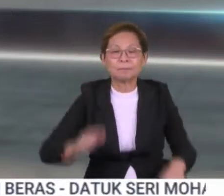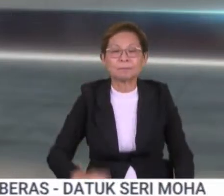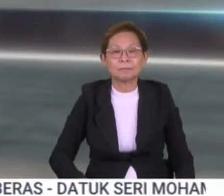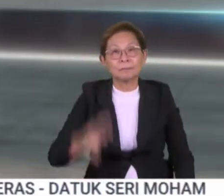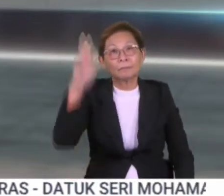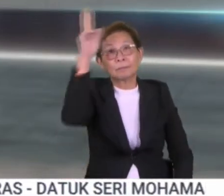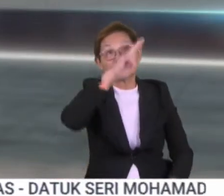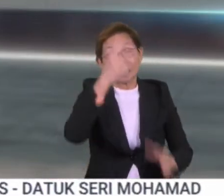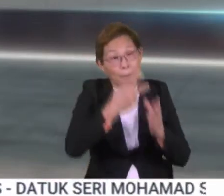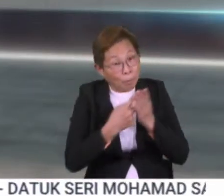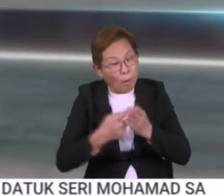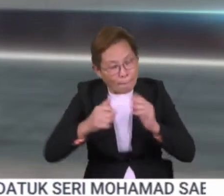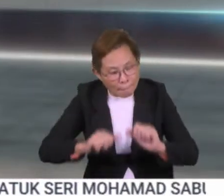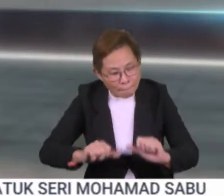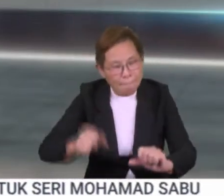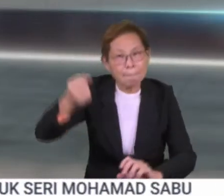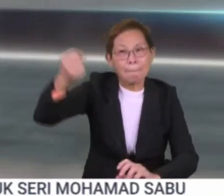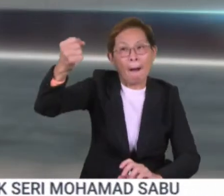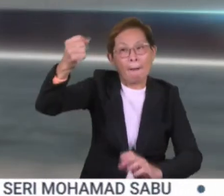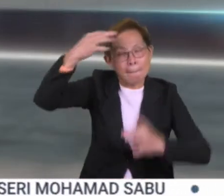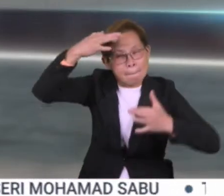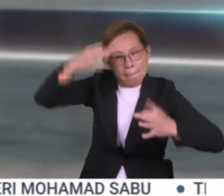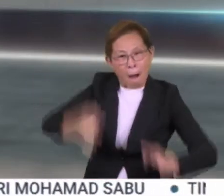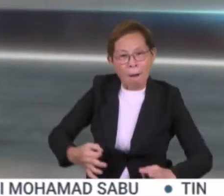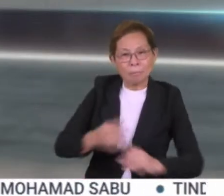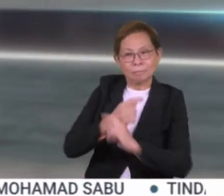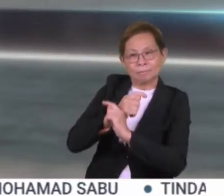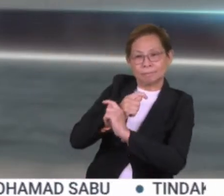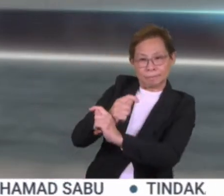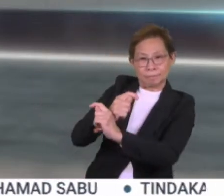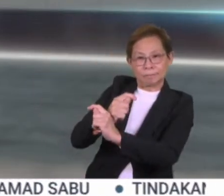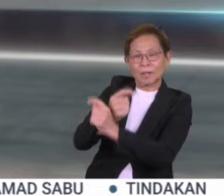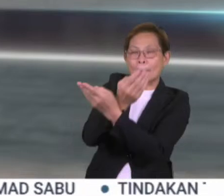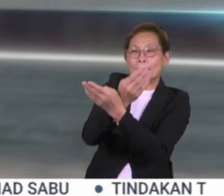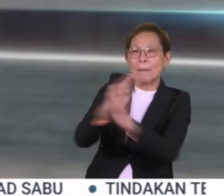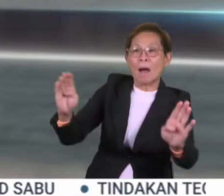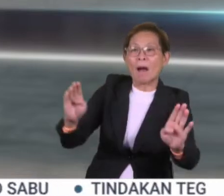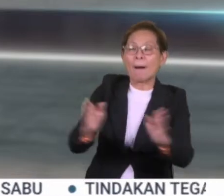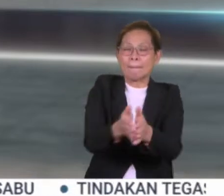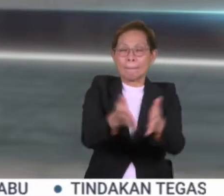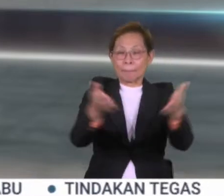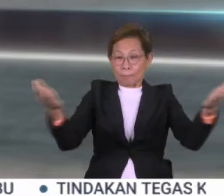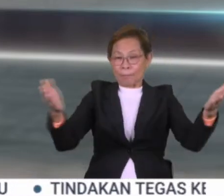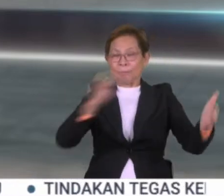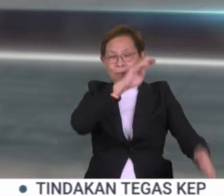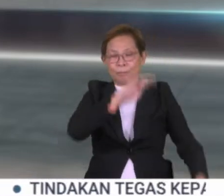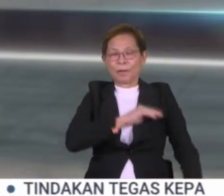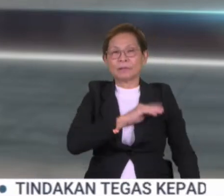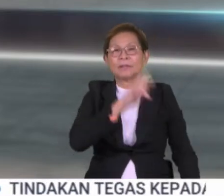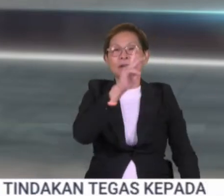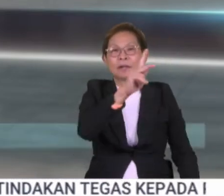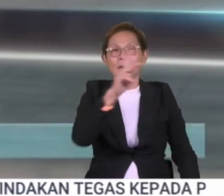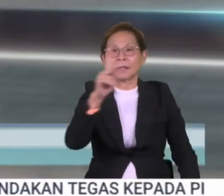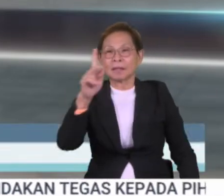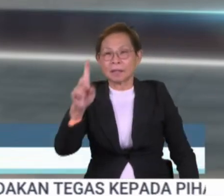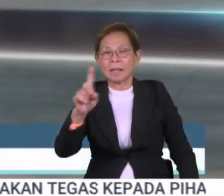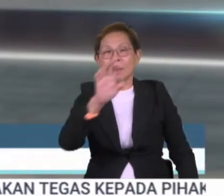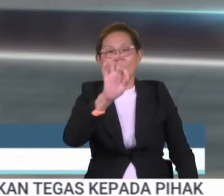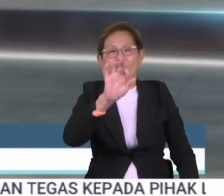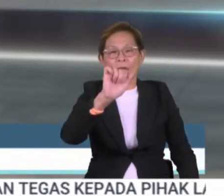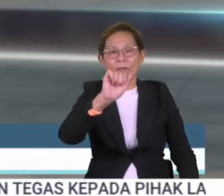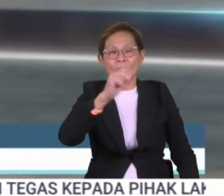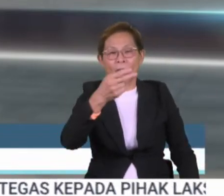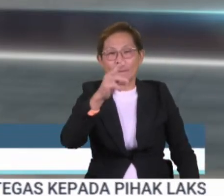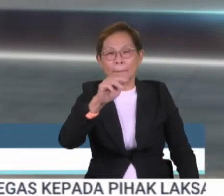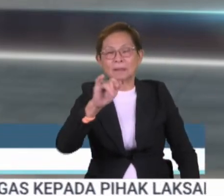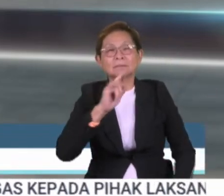Kerajaan Perpaduan masih berpegang pendirian mempertahankan kebebasan media. Menteri Komunikasi dan Digital Fahmi Fadil